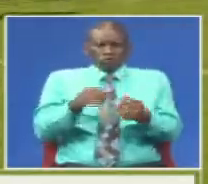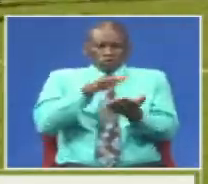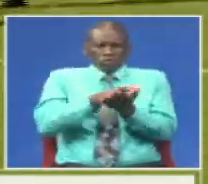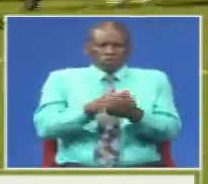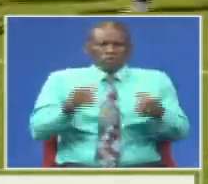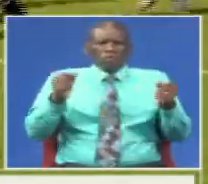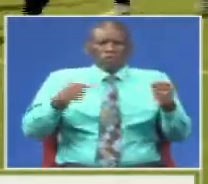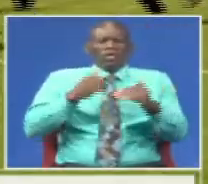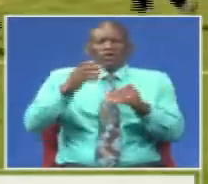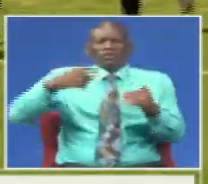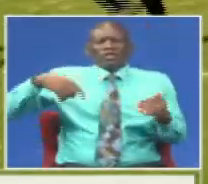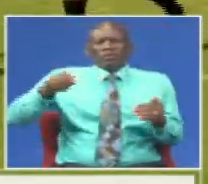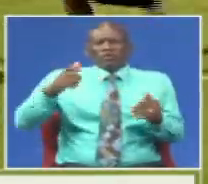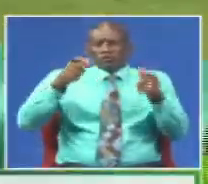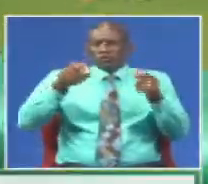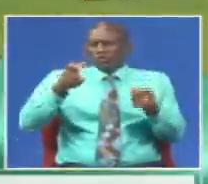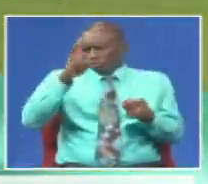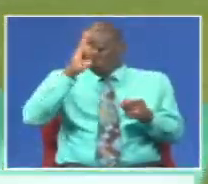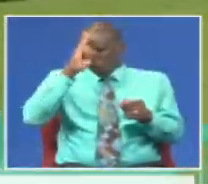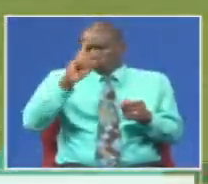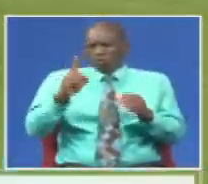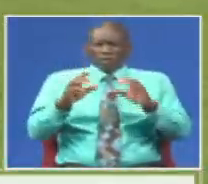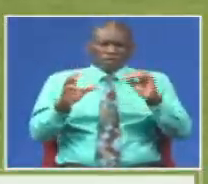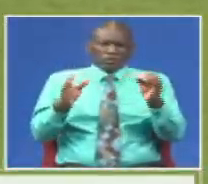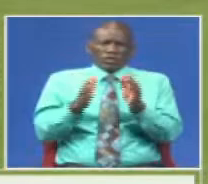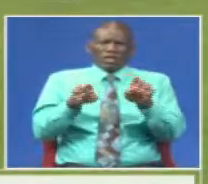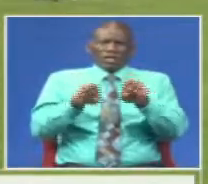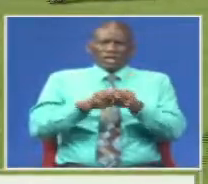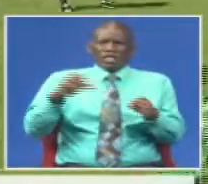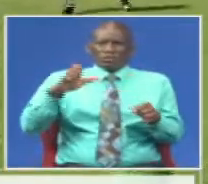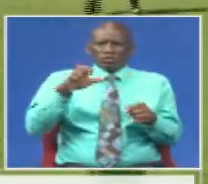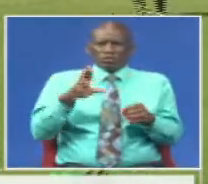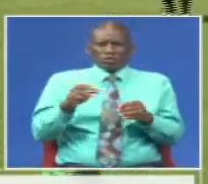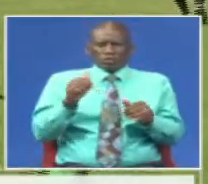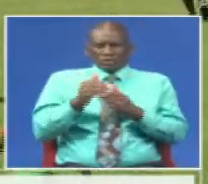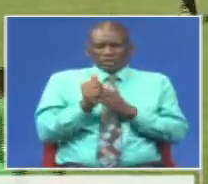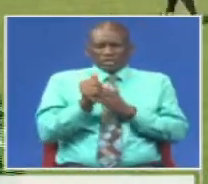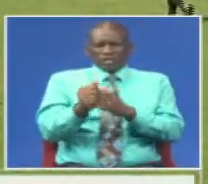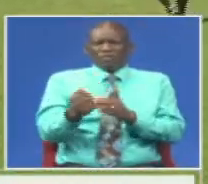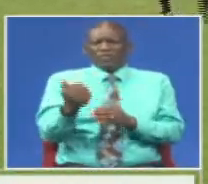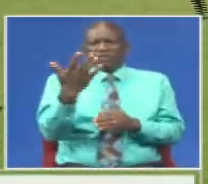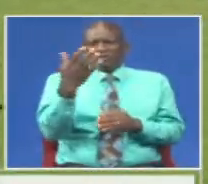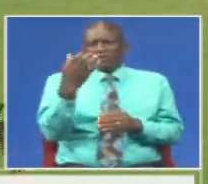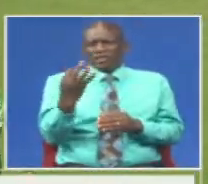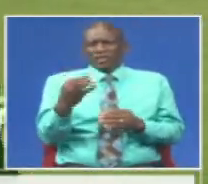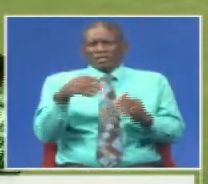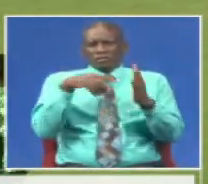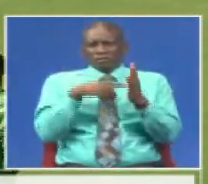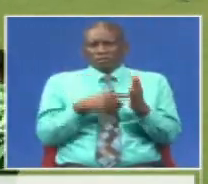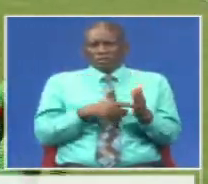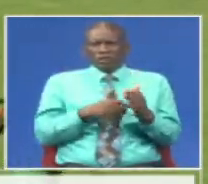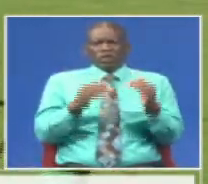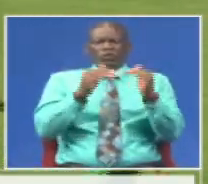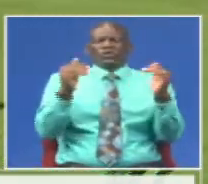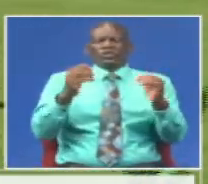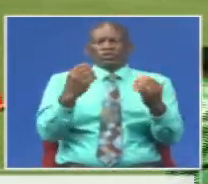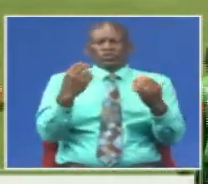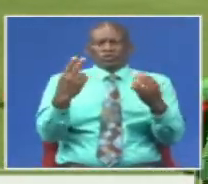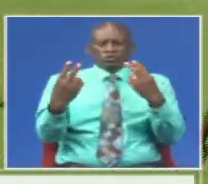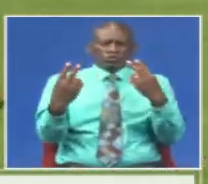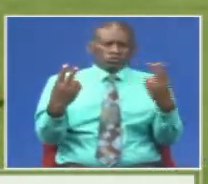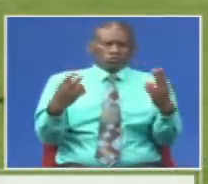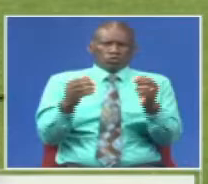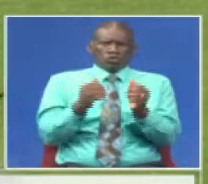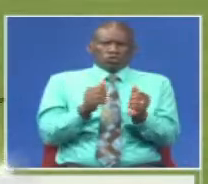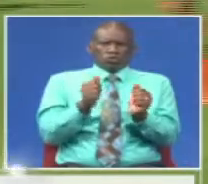kwa kuinyuka Polisi bao moja kwa yai, huku Gor Mahia iliyoongozini na alama 53 ikitoka sare ya mabao